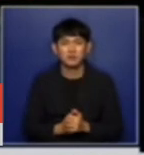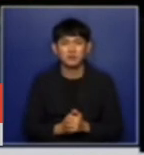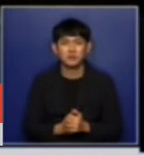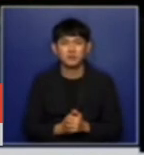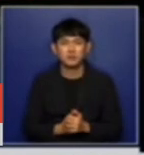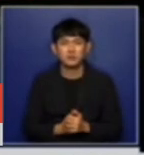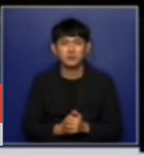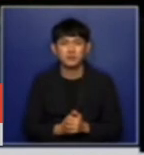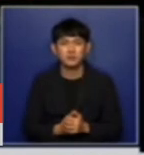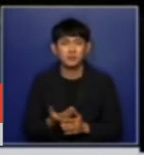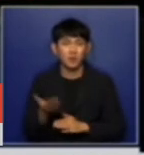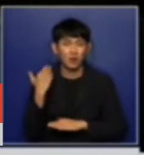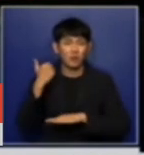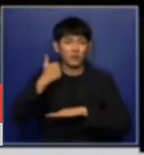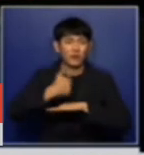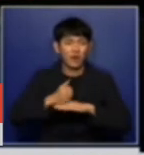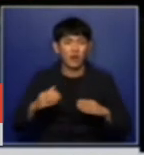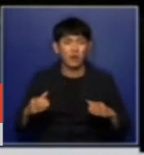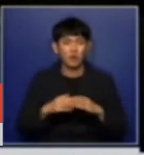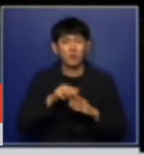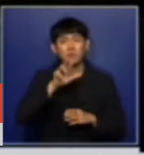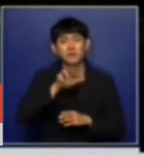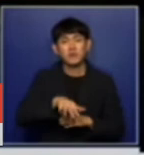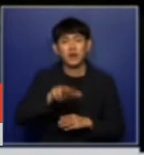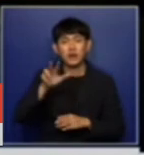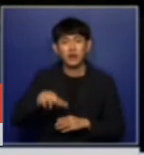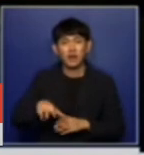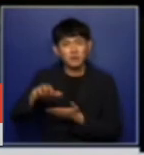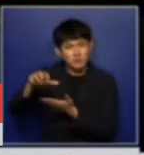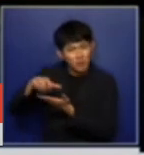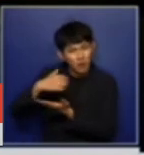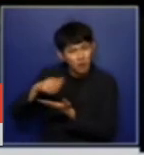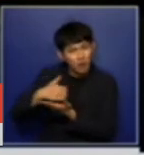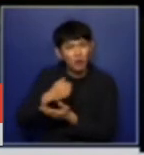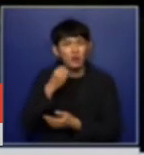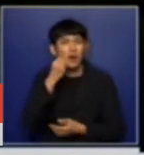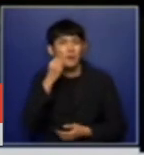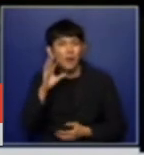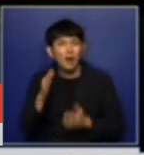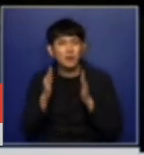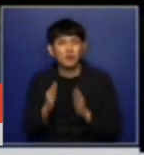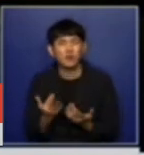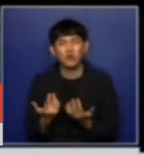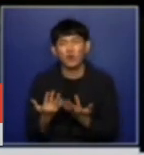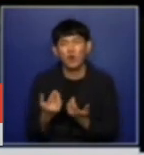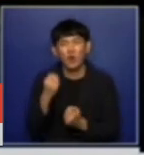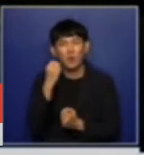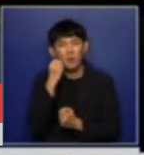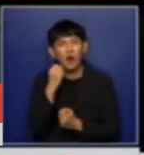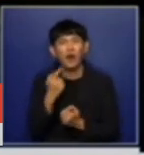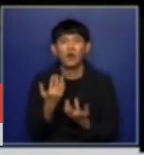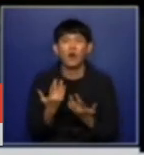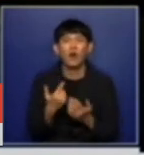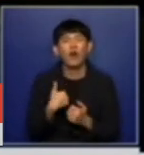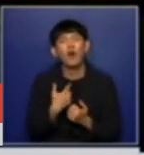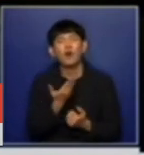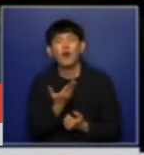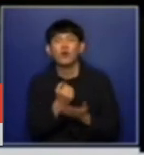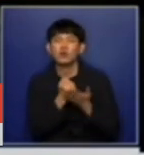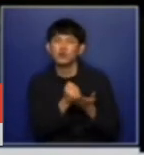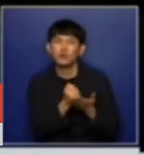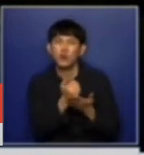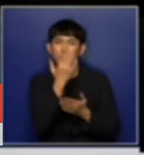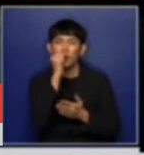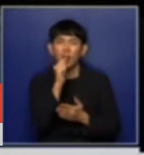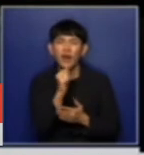ท่านอดีตหัวหน้าพรรคเพื่อไทยผมเองมาเล่าให้ฟังเลยกลับบ้านไปมีคนมารออยู่เต็มบ้านมาร้องขอความช่วยเหลือไม่มีน้ำท